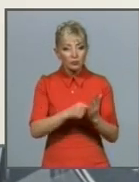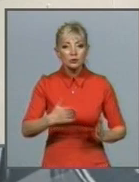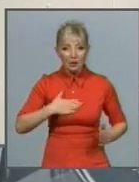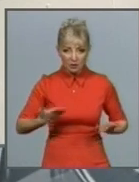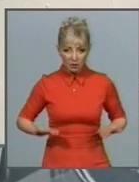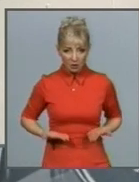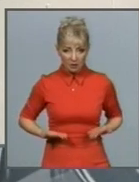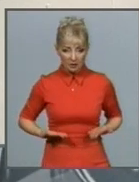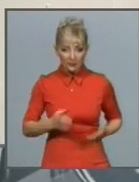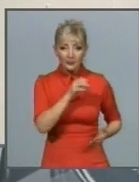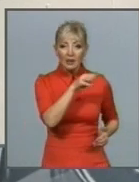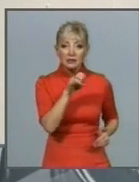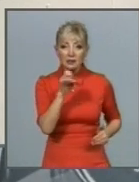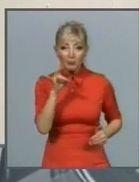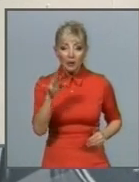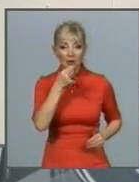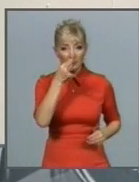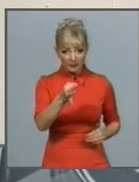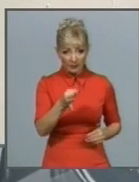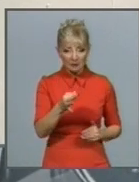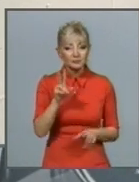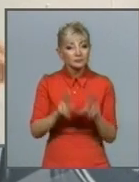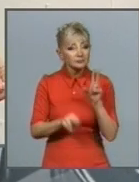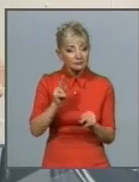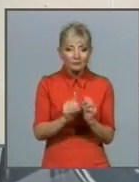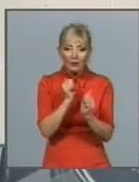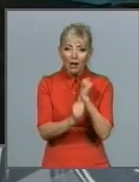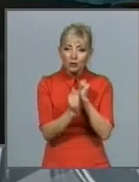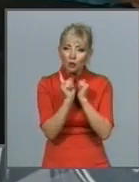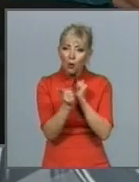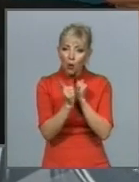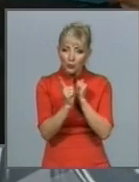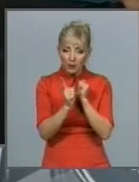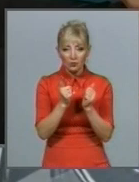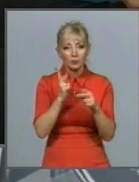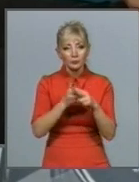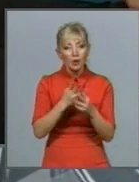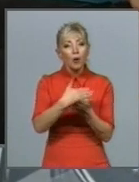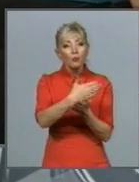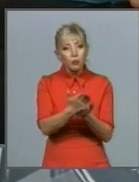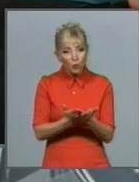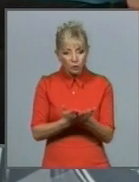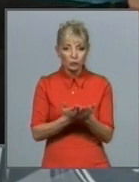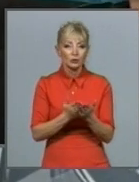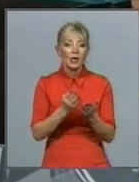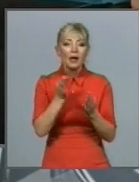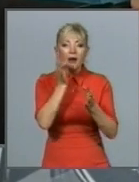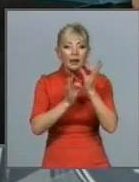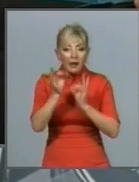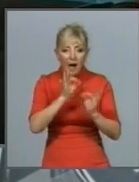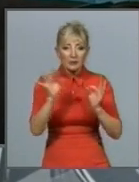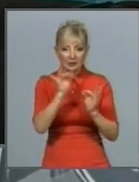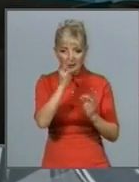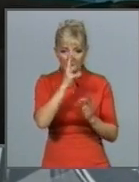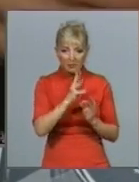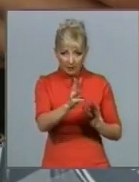життя. Степанов запевняє, розрахували кожну копійчину щодо медичних послуг, ліків і зарплат медиків. Передбачили